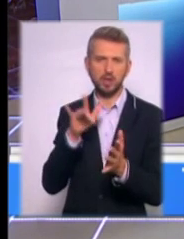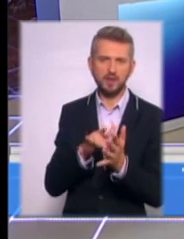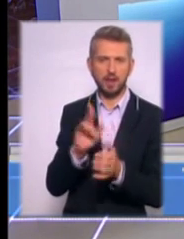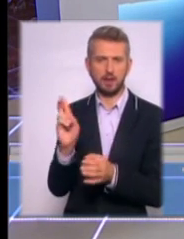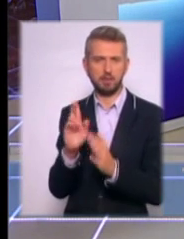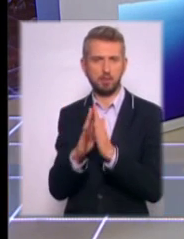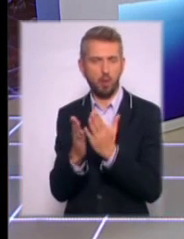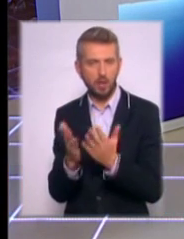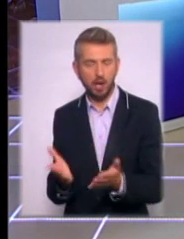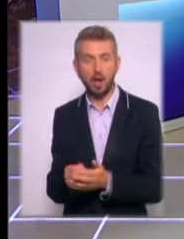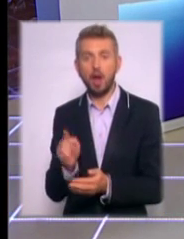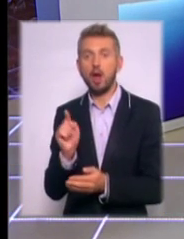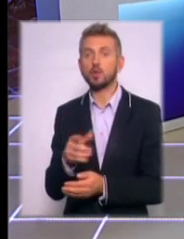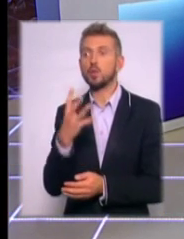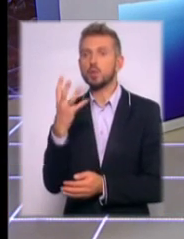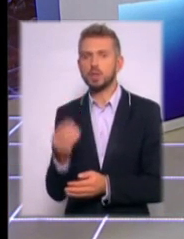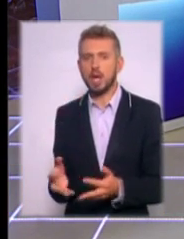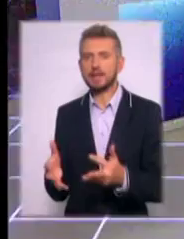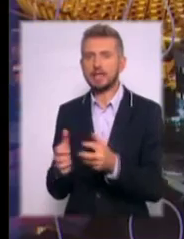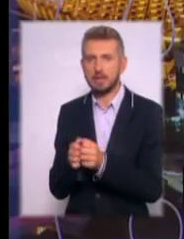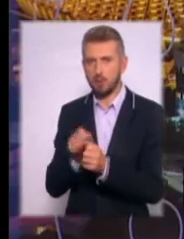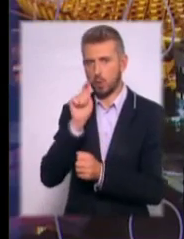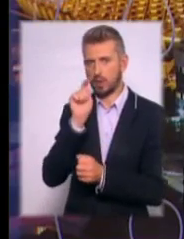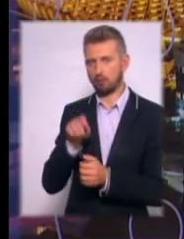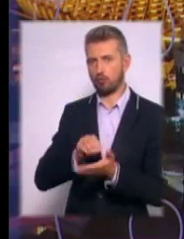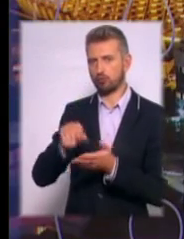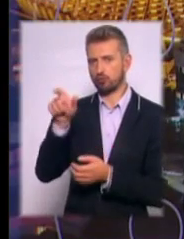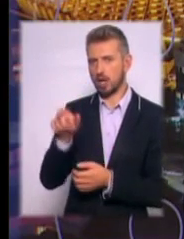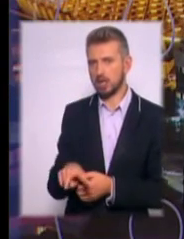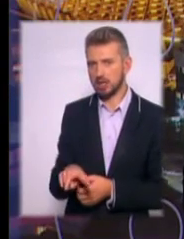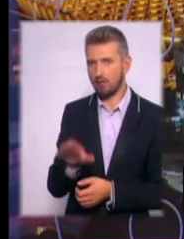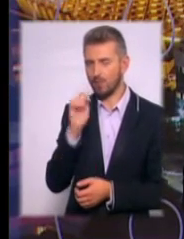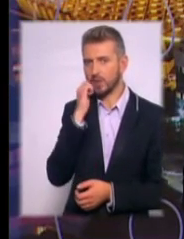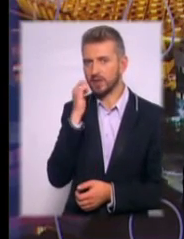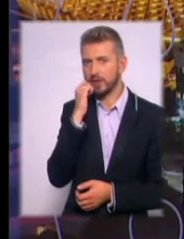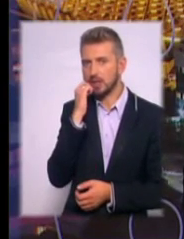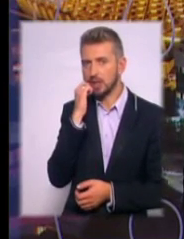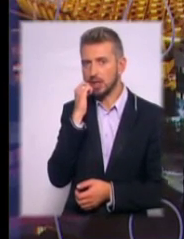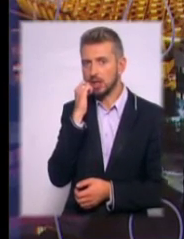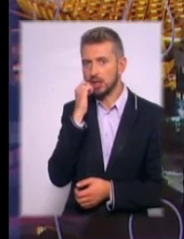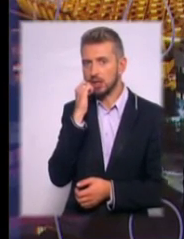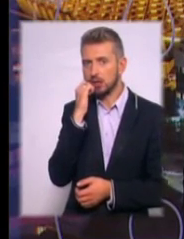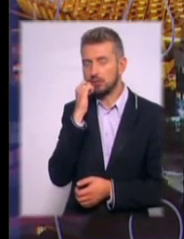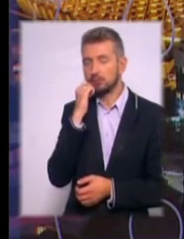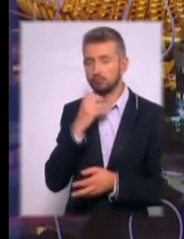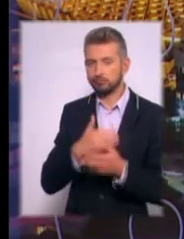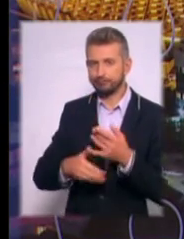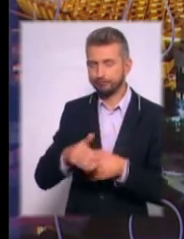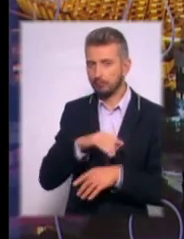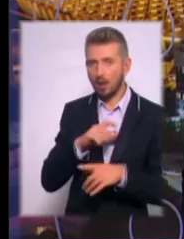бібліотеку, а тут іще і затримання українського журналіста у Москві, зразу у парламенті, ви прекрасно